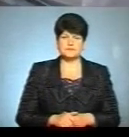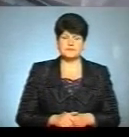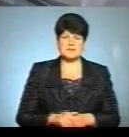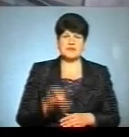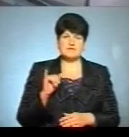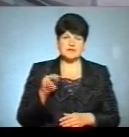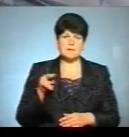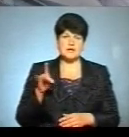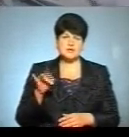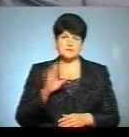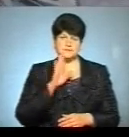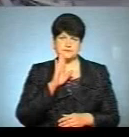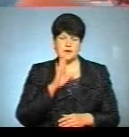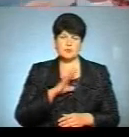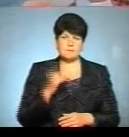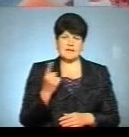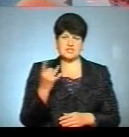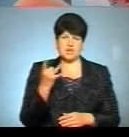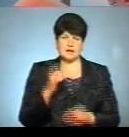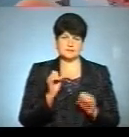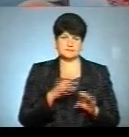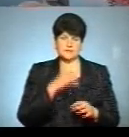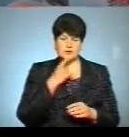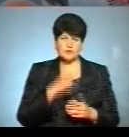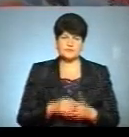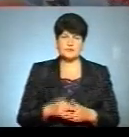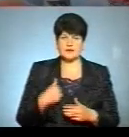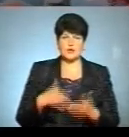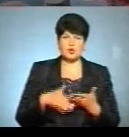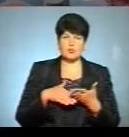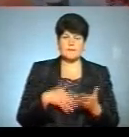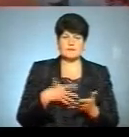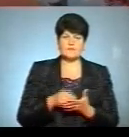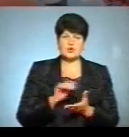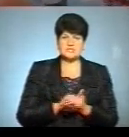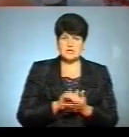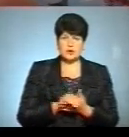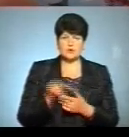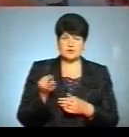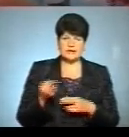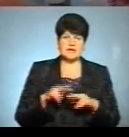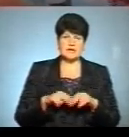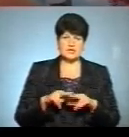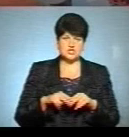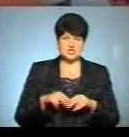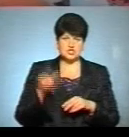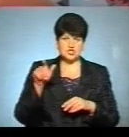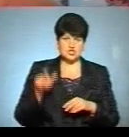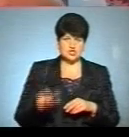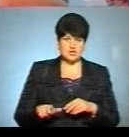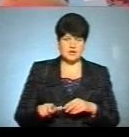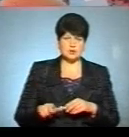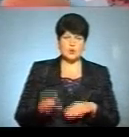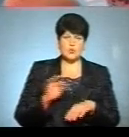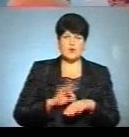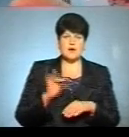Іванна Присяжнюк стала донором вперше. Я допомагаю своїй знайомій, в неї хрещенник хворий